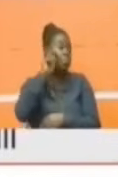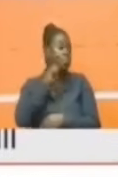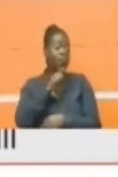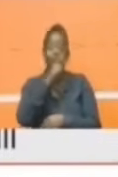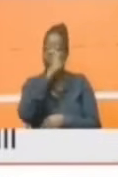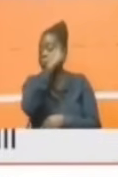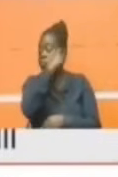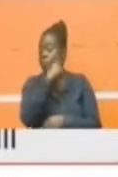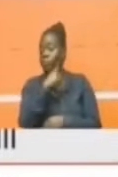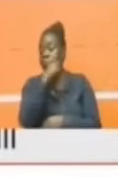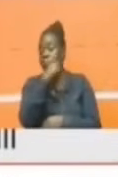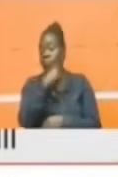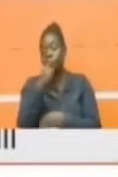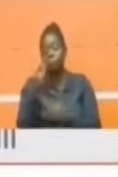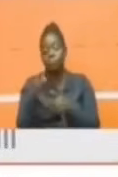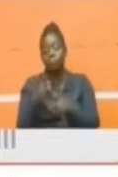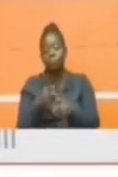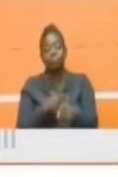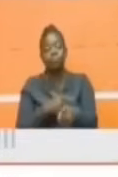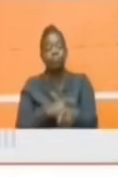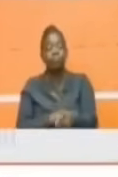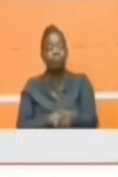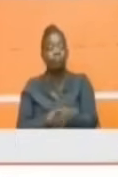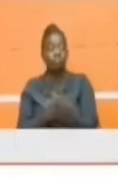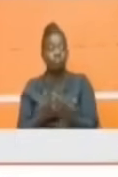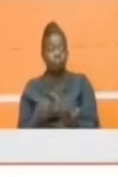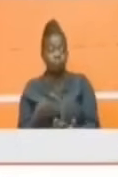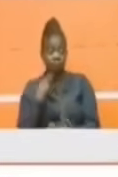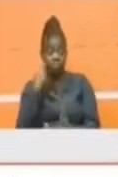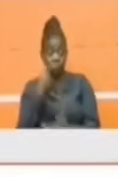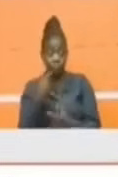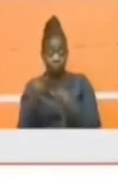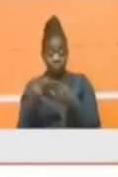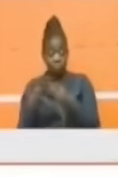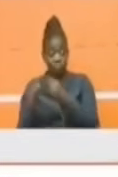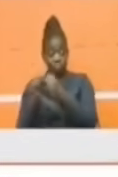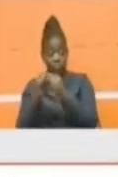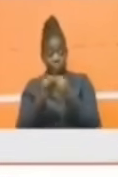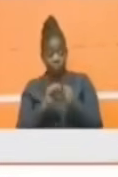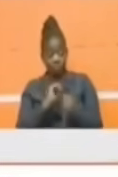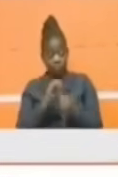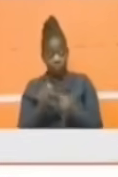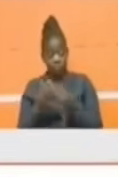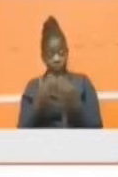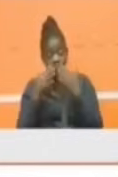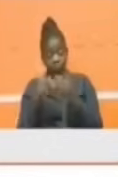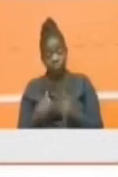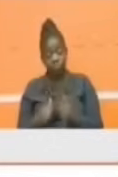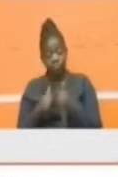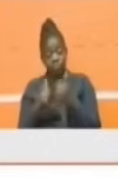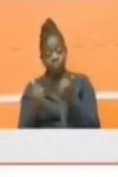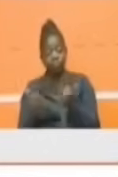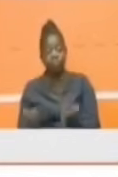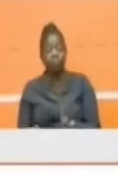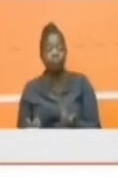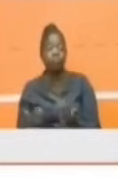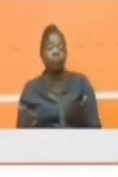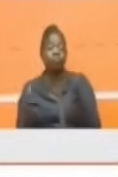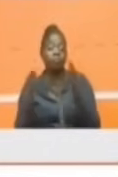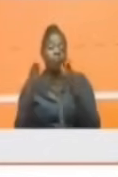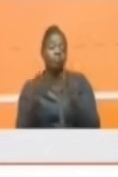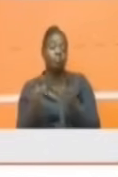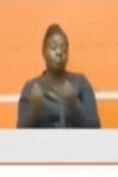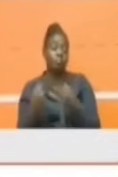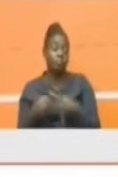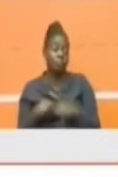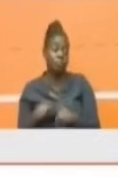aftershave lubadde lugendo luwanvu negwe yatandika nafe webale nnyo kugoberera era kansubire kati ntogenda biteka mu